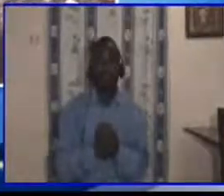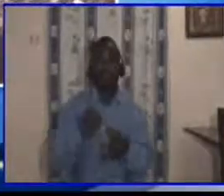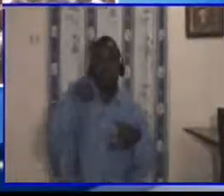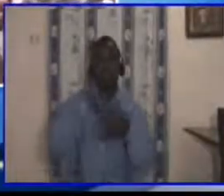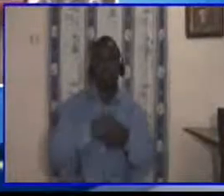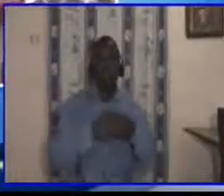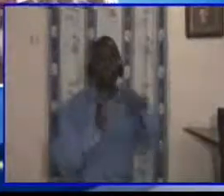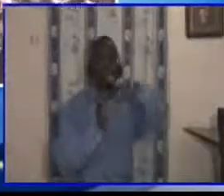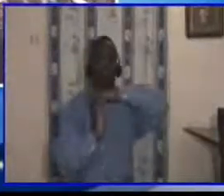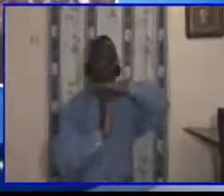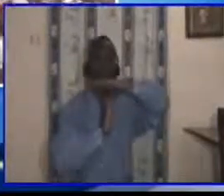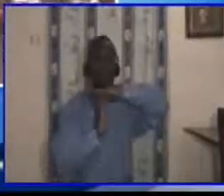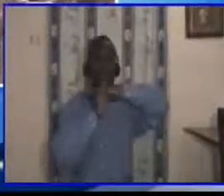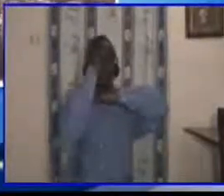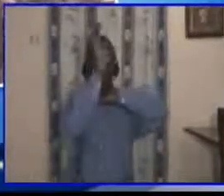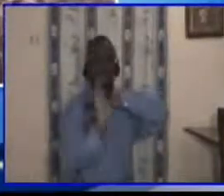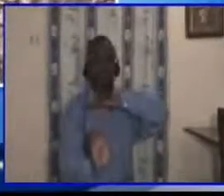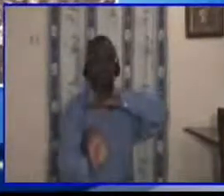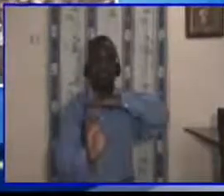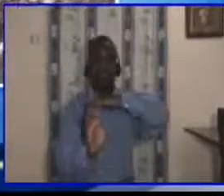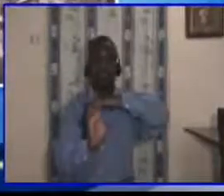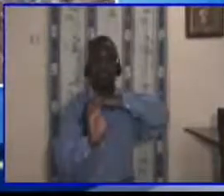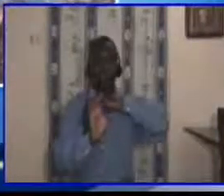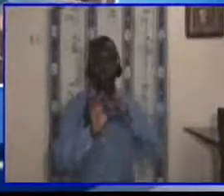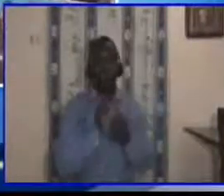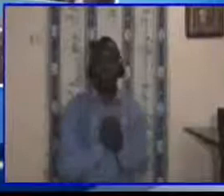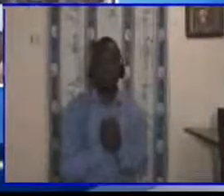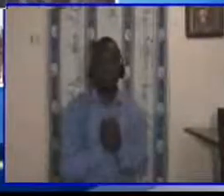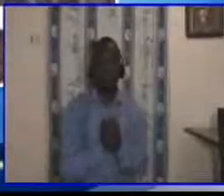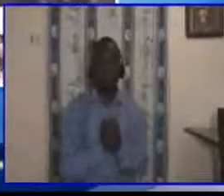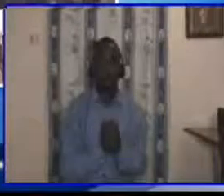tramite gesù cristo per mezzo nostro